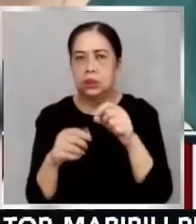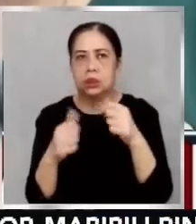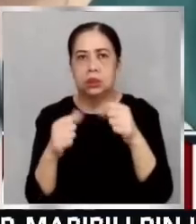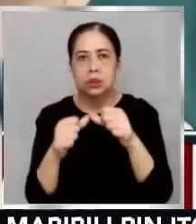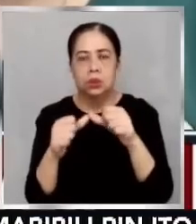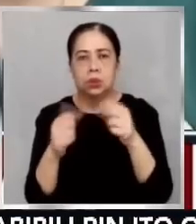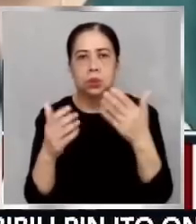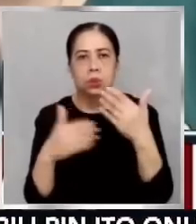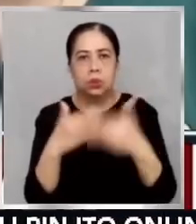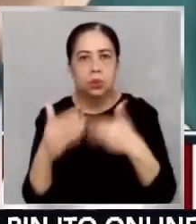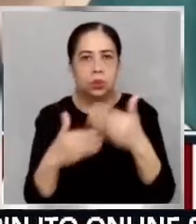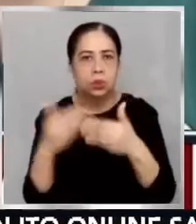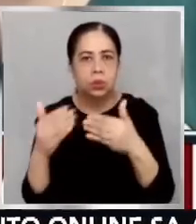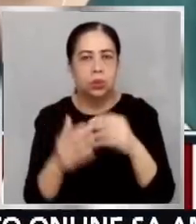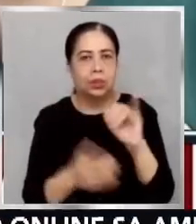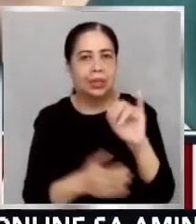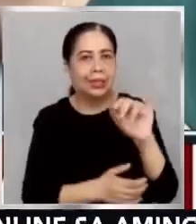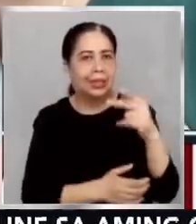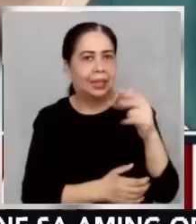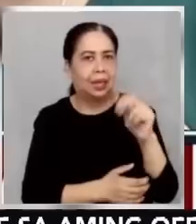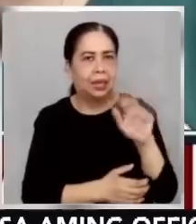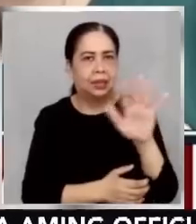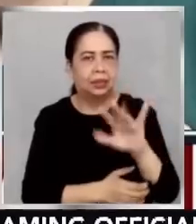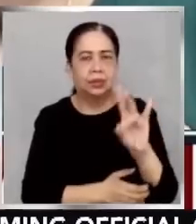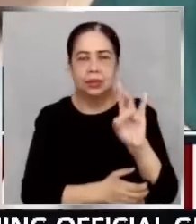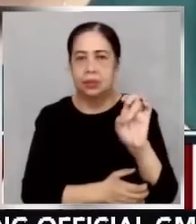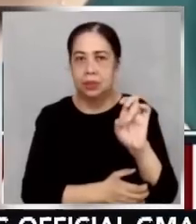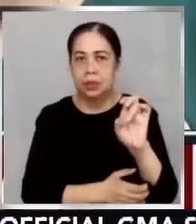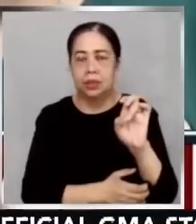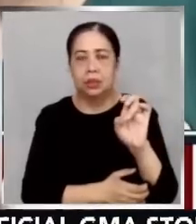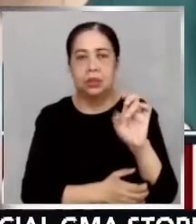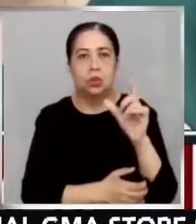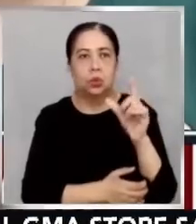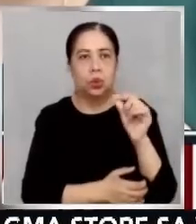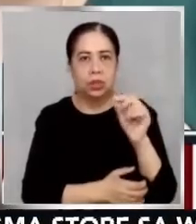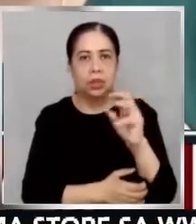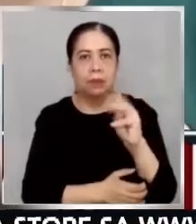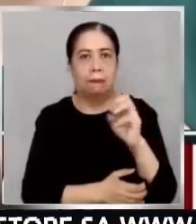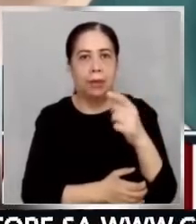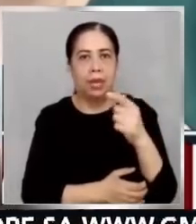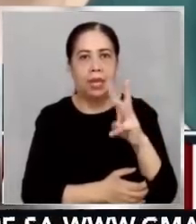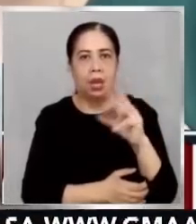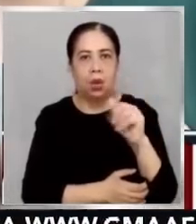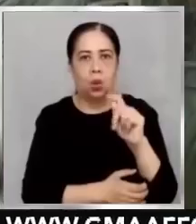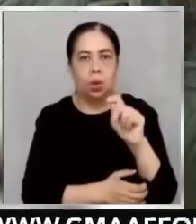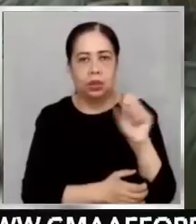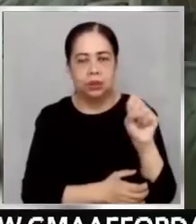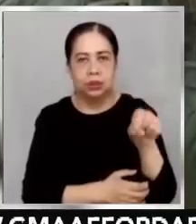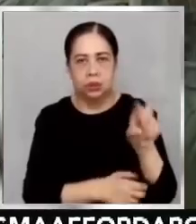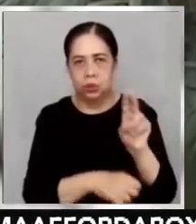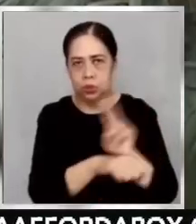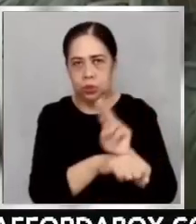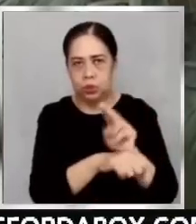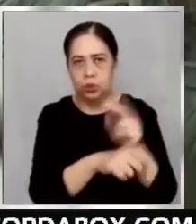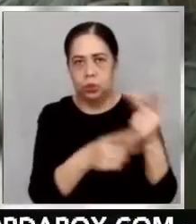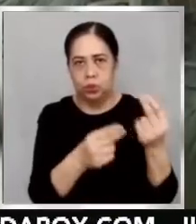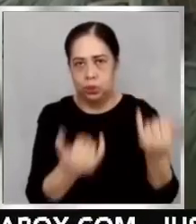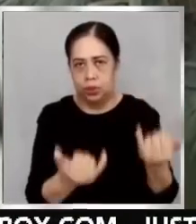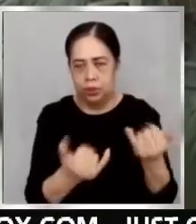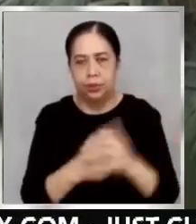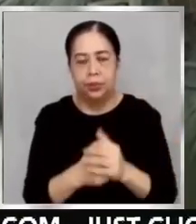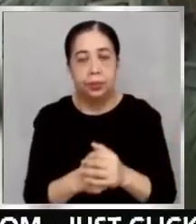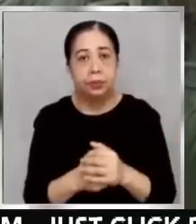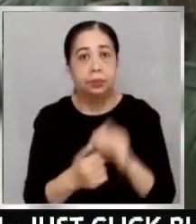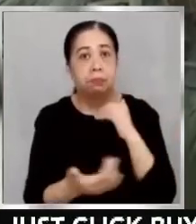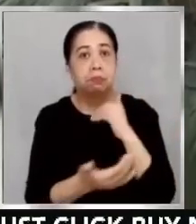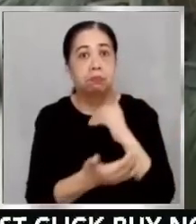yung ilihan by about 720 megawatts. Yan yung ating ginagawa muna. Pero para maiwasan pa rin